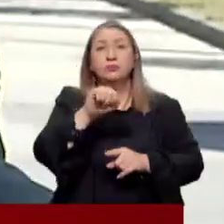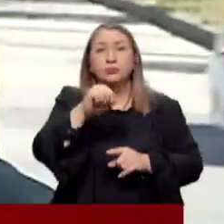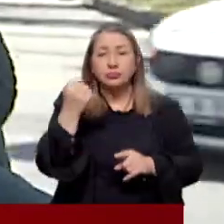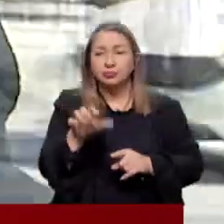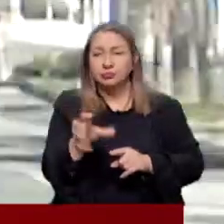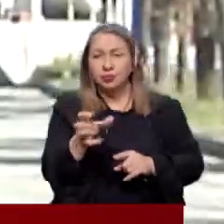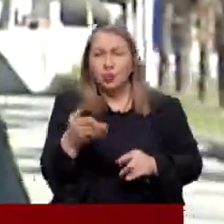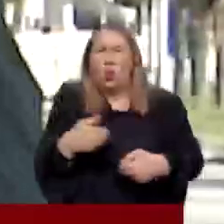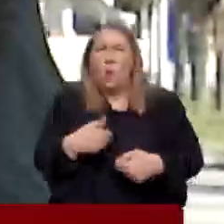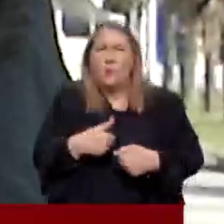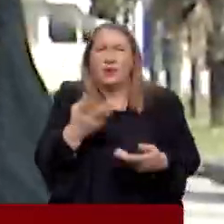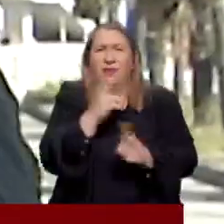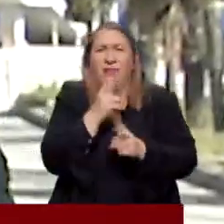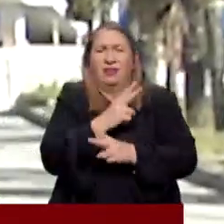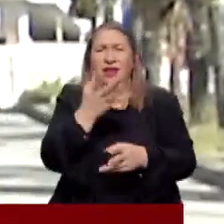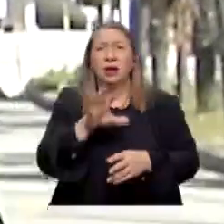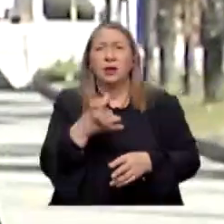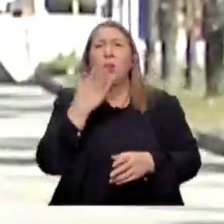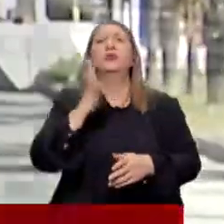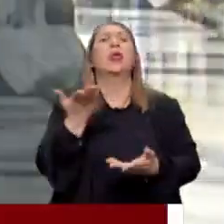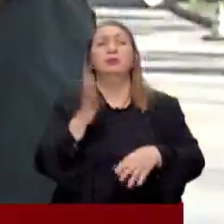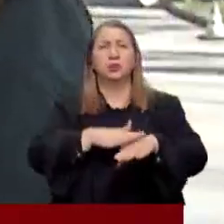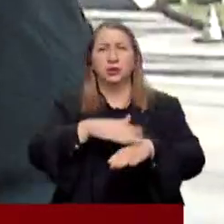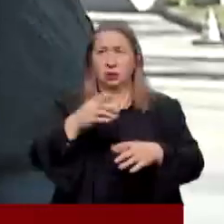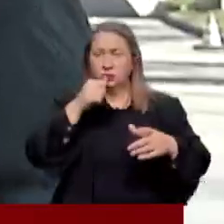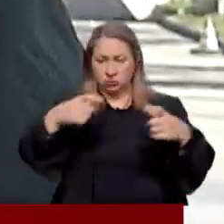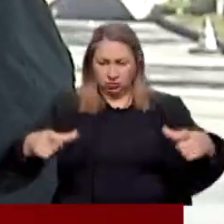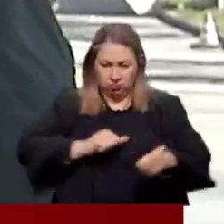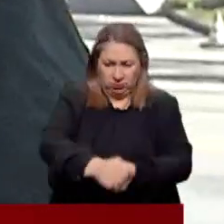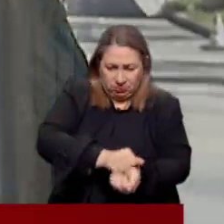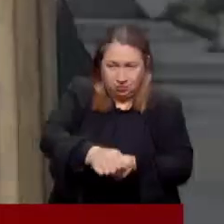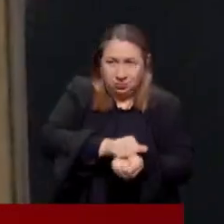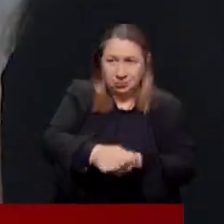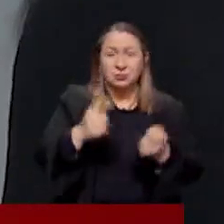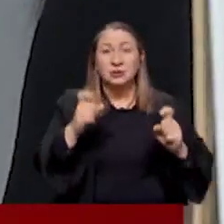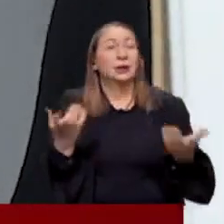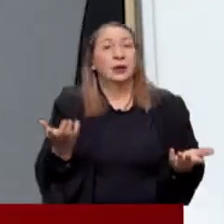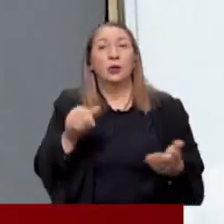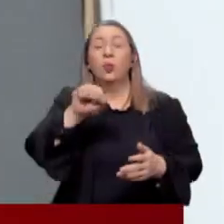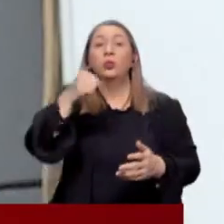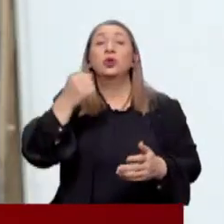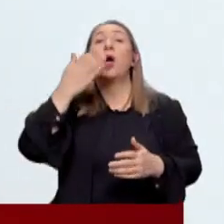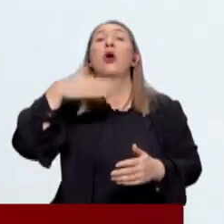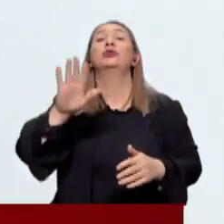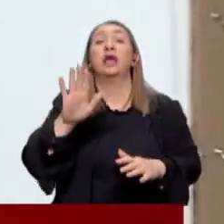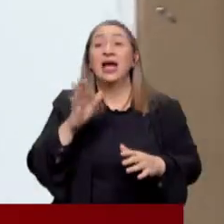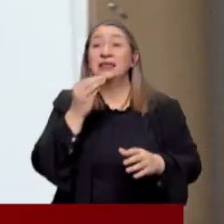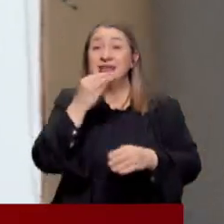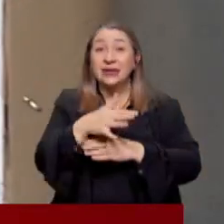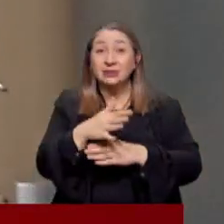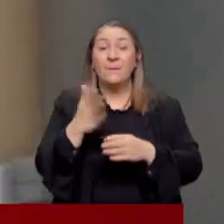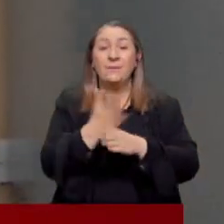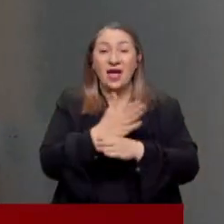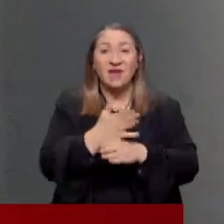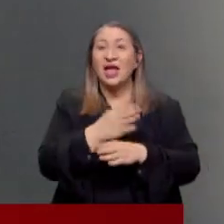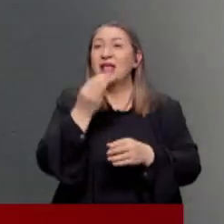zaten komik yani, çamaşır makinesi olmadan ne yapacaksınız? Leğene su koyup çitilecek miyiz yani? Bir evde buzdolabı olmazsa sebzeler,